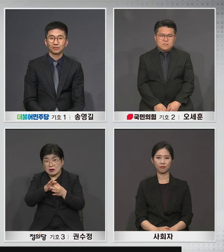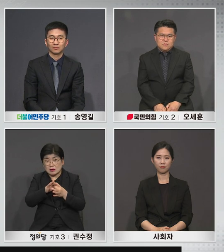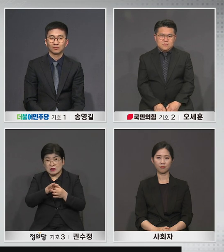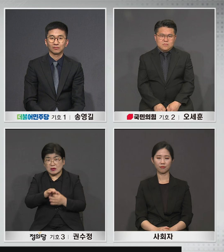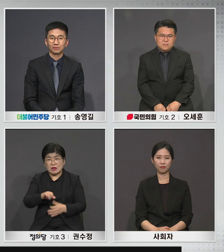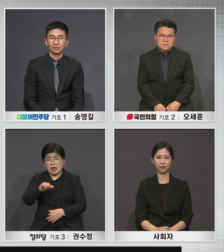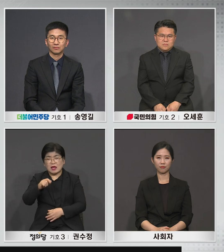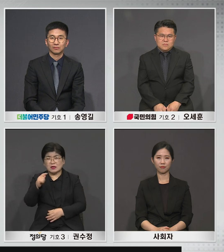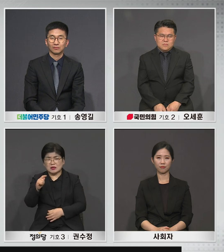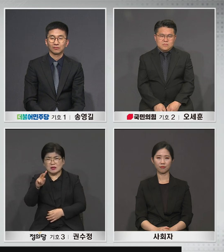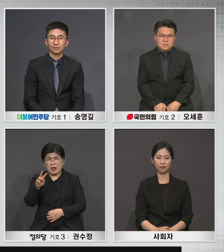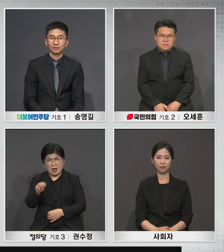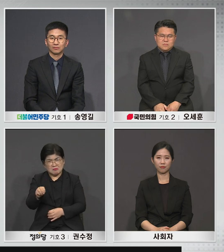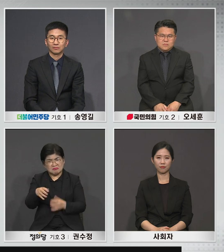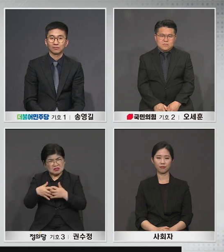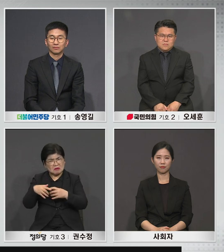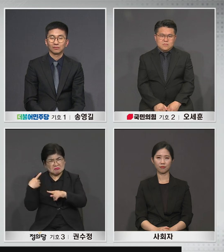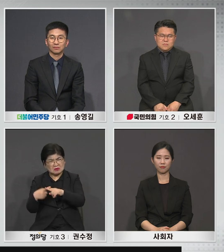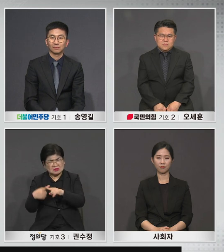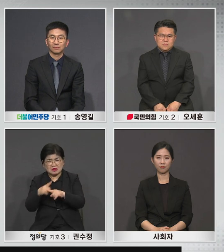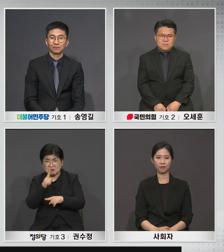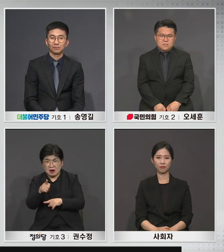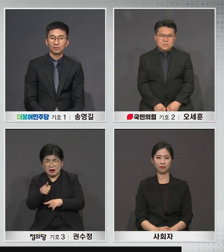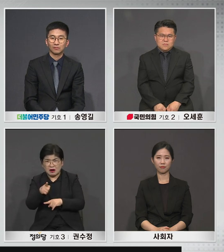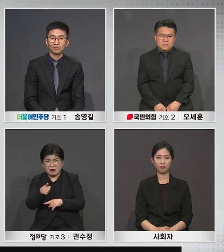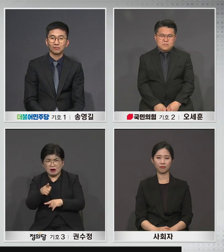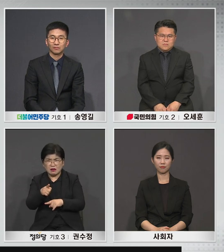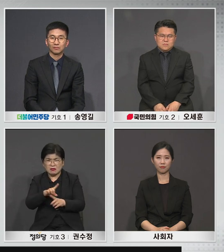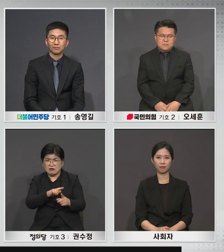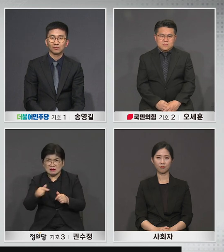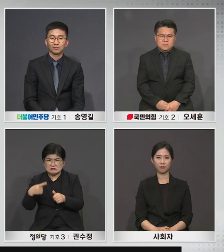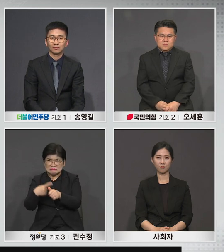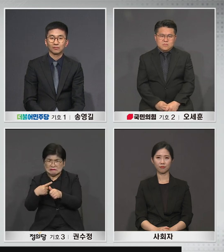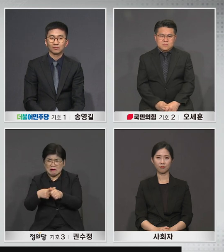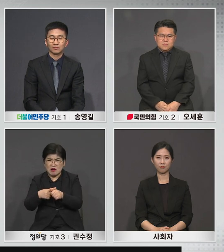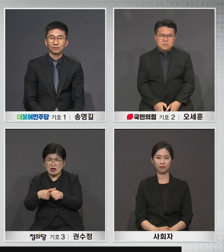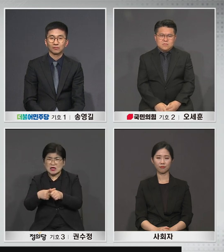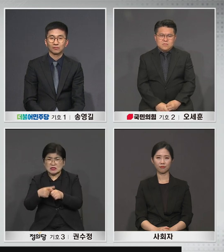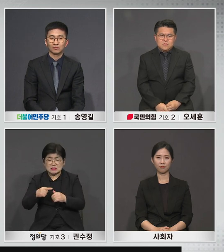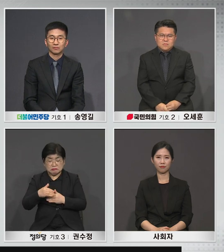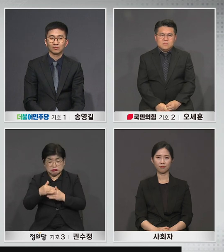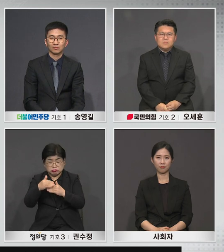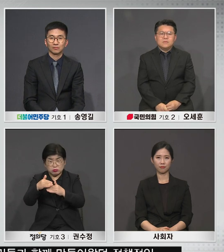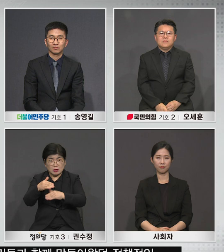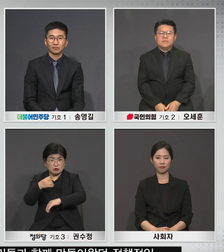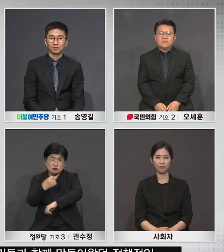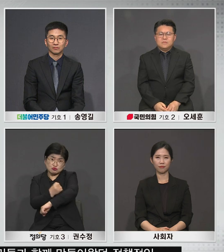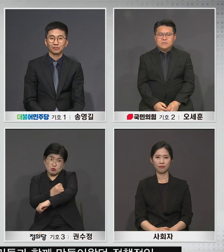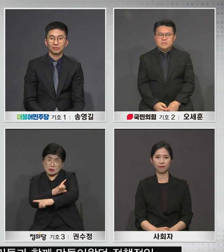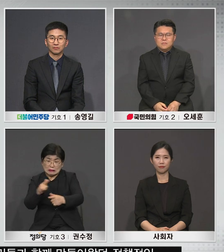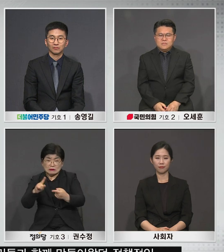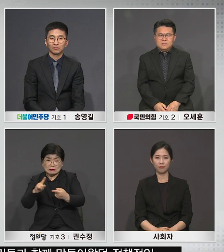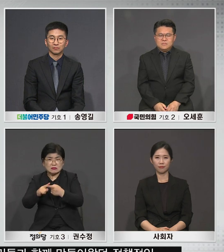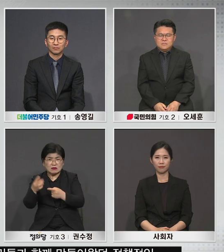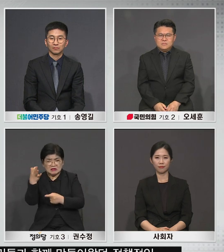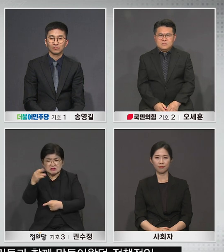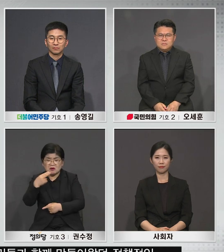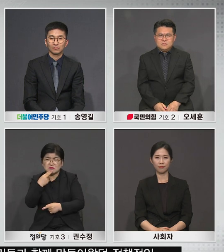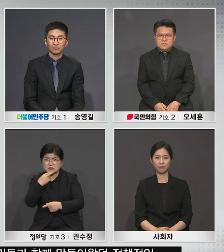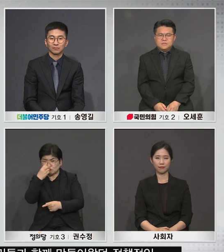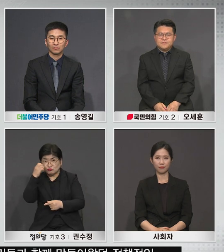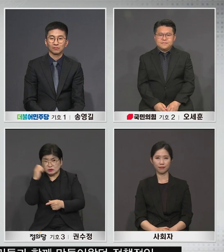표현을 쓰고 자극적인 말로서 그분들의 이뤄왔던 민주적 절차와 성과를 폄훼하는 이 부분에 대해서는 대단히 문제적이라고